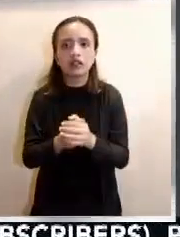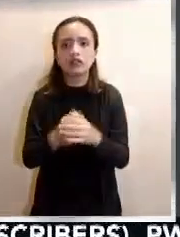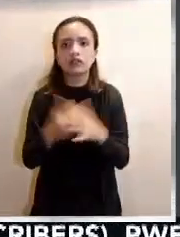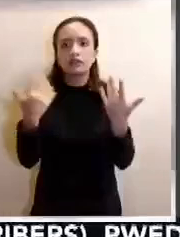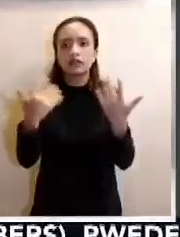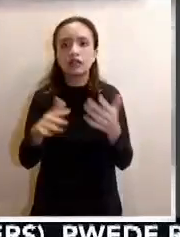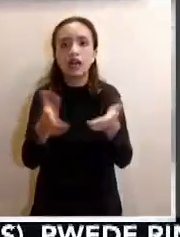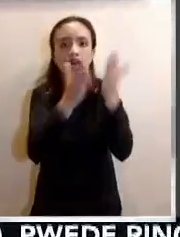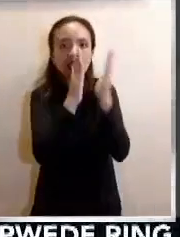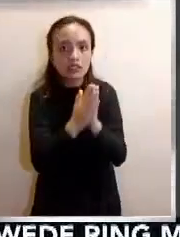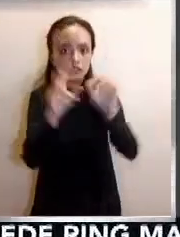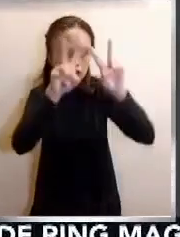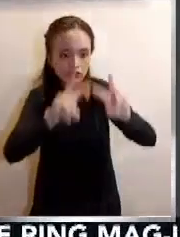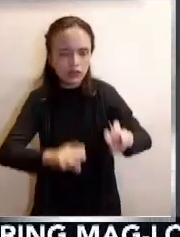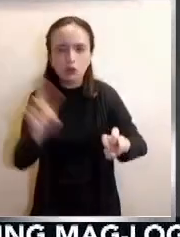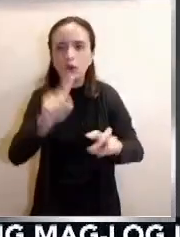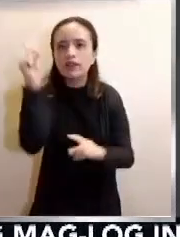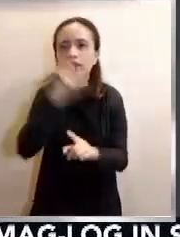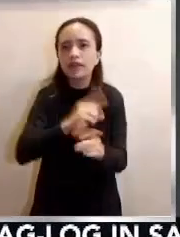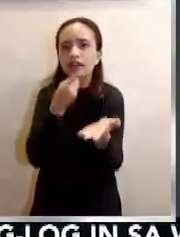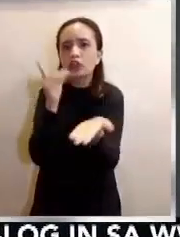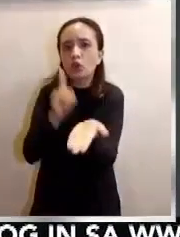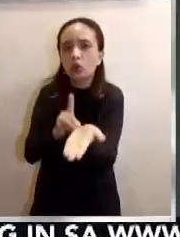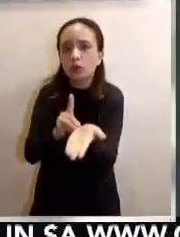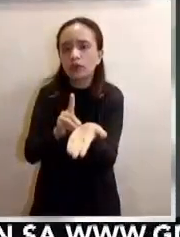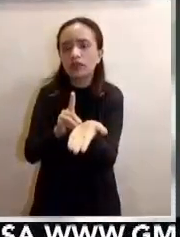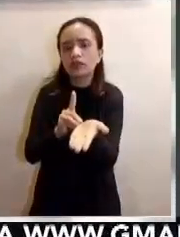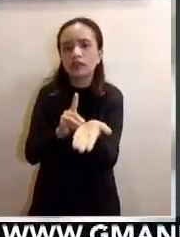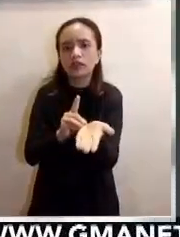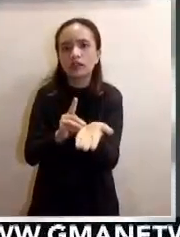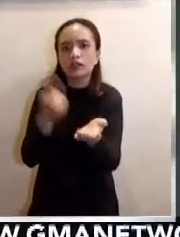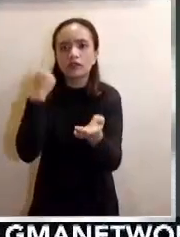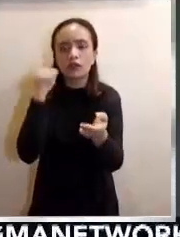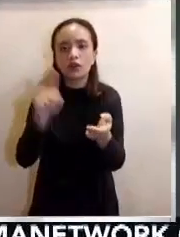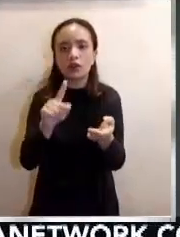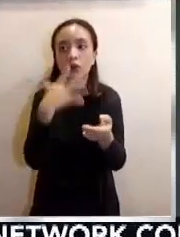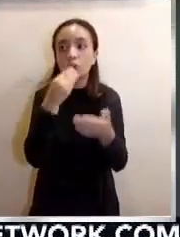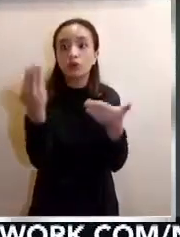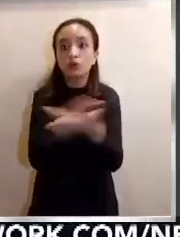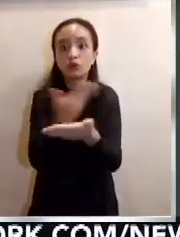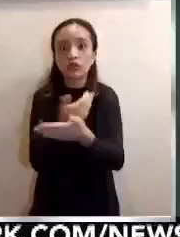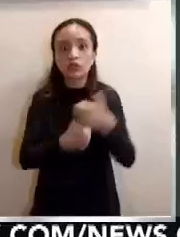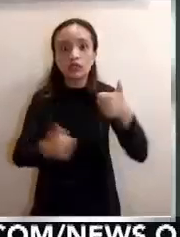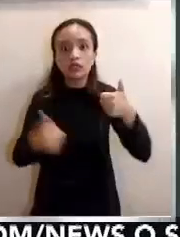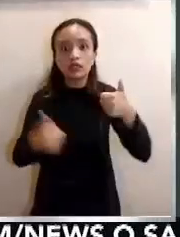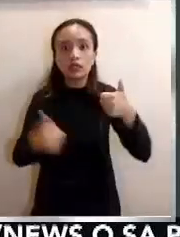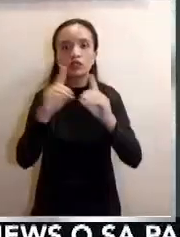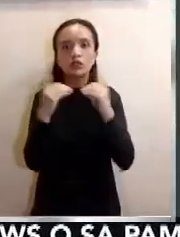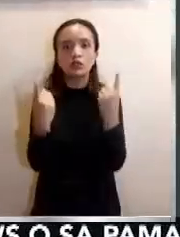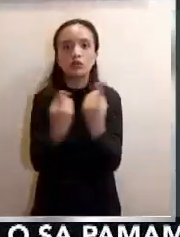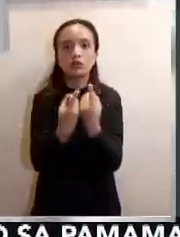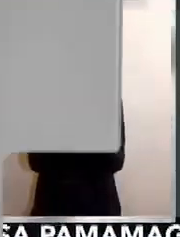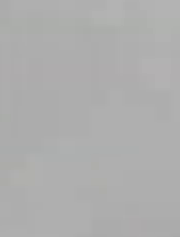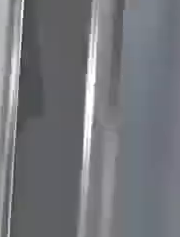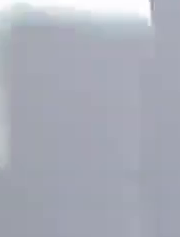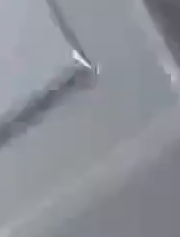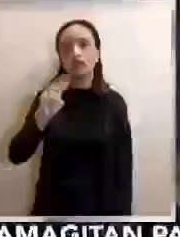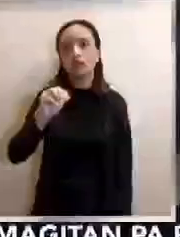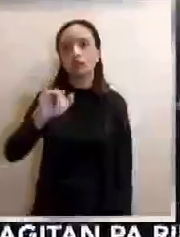ng peking dokumentong nag-a-appoint sa bago umunong commissioner ng Bureau of Immigration. Nakatutok si Ivan Mayrina.